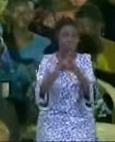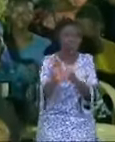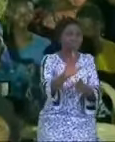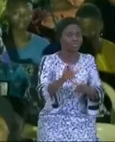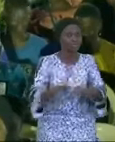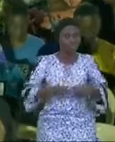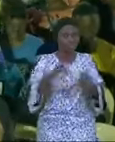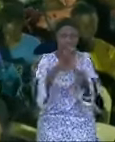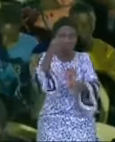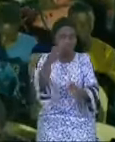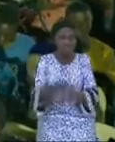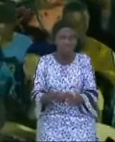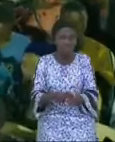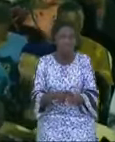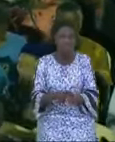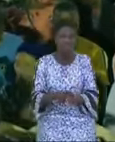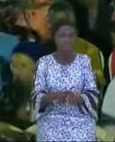vie